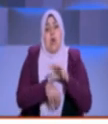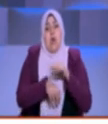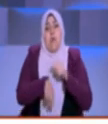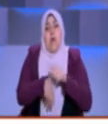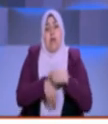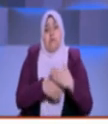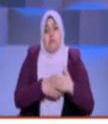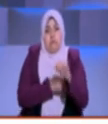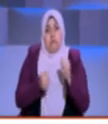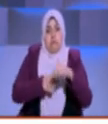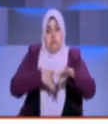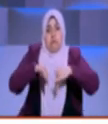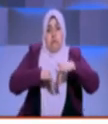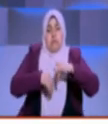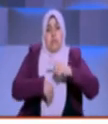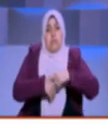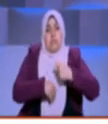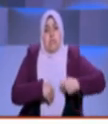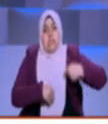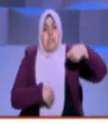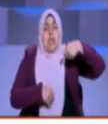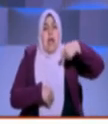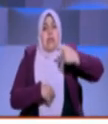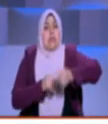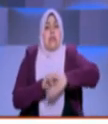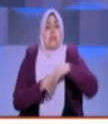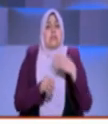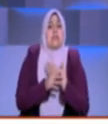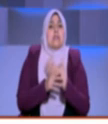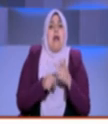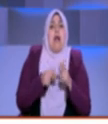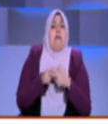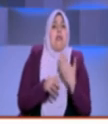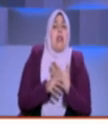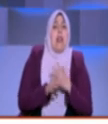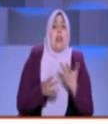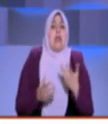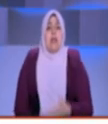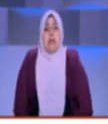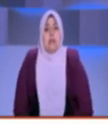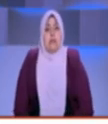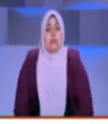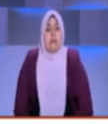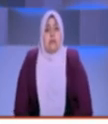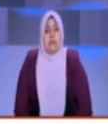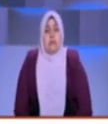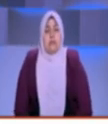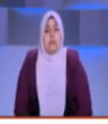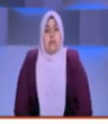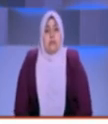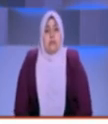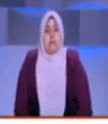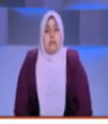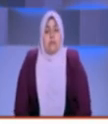أبريل، ما هي الأسباب التي يعزى هذا الرفض لها؟ الأسباب التي يعرض الرفض لها